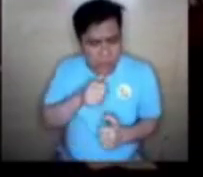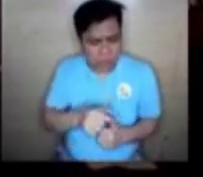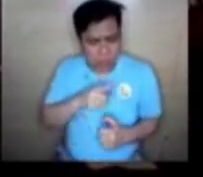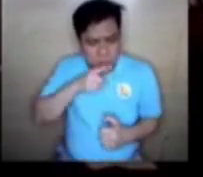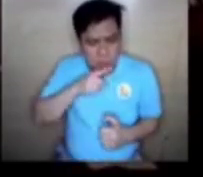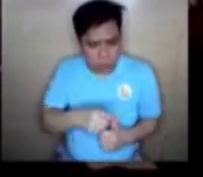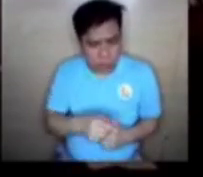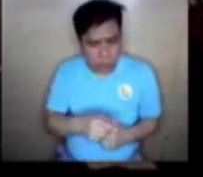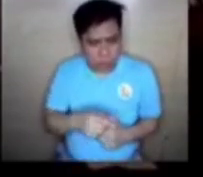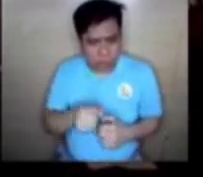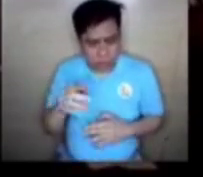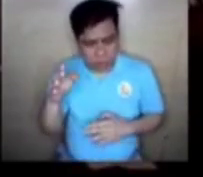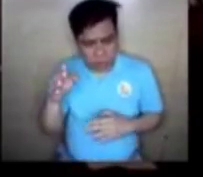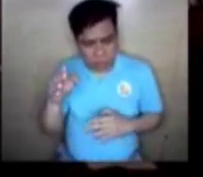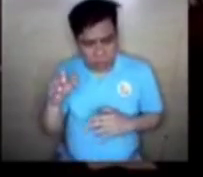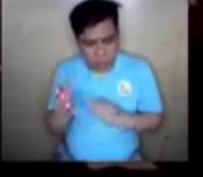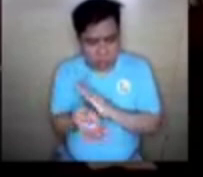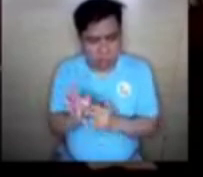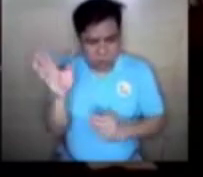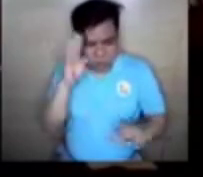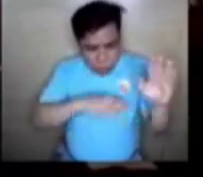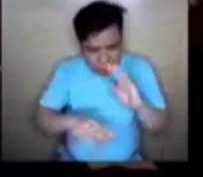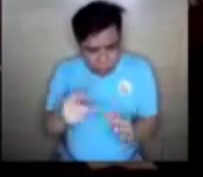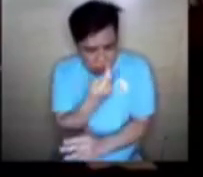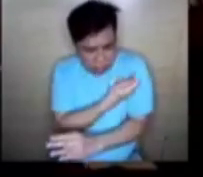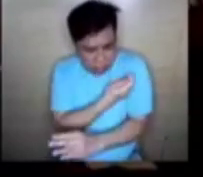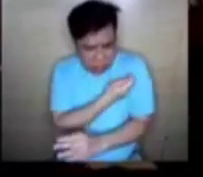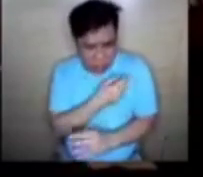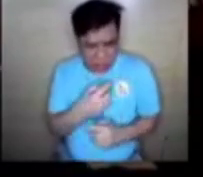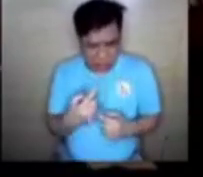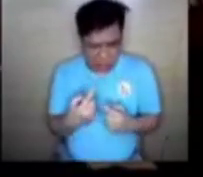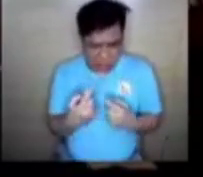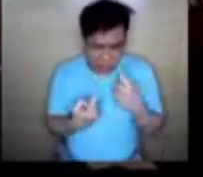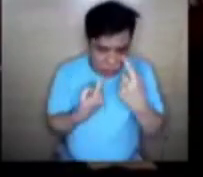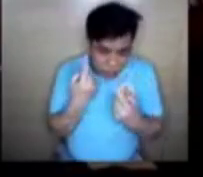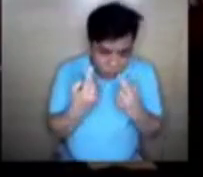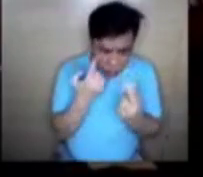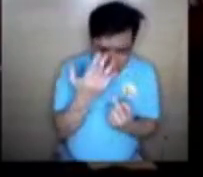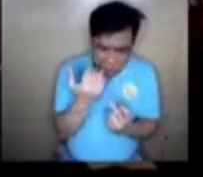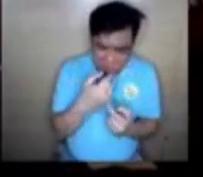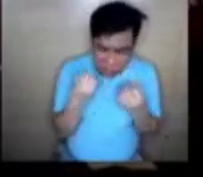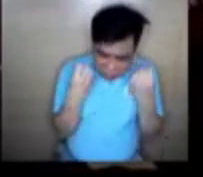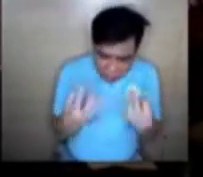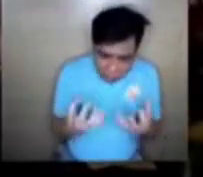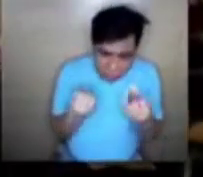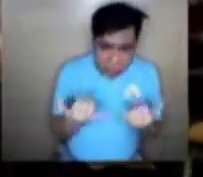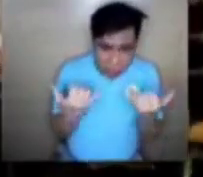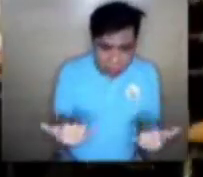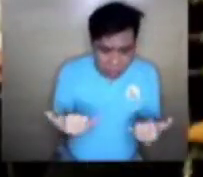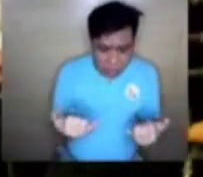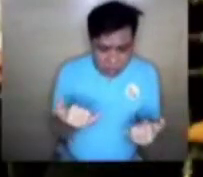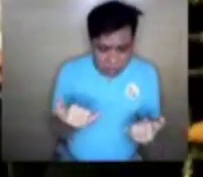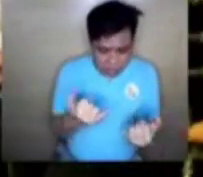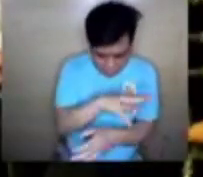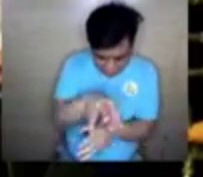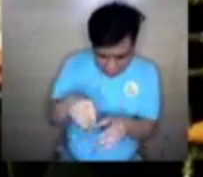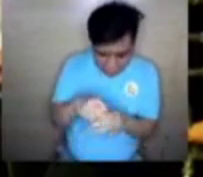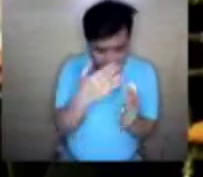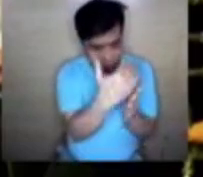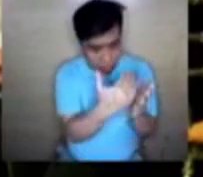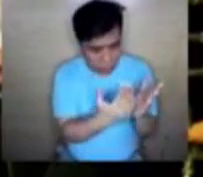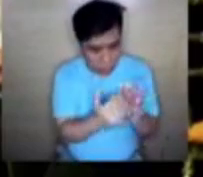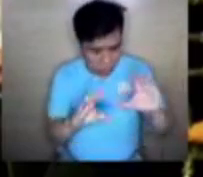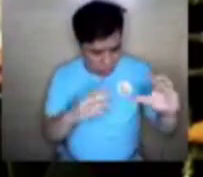nagiging problema yung tinatawag na vaccine hesitancy. Dahil mas marami pa rin ang nasa master list natin kumpara